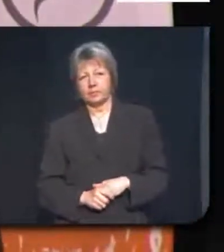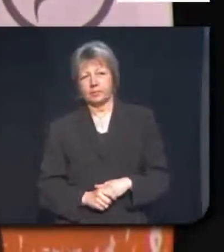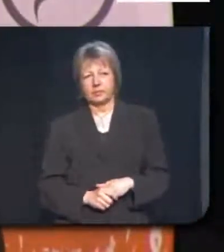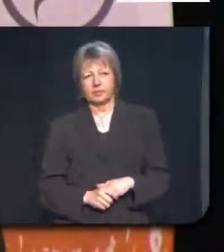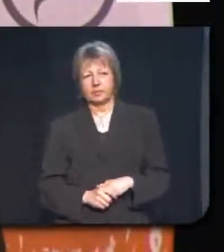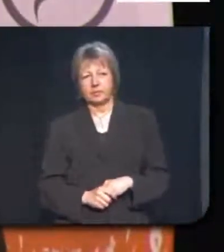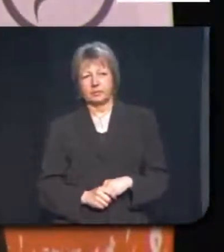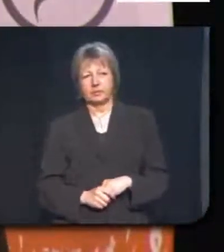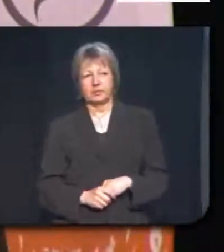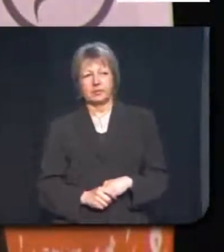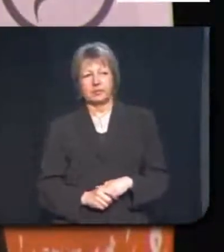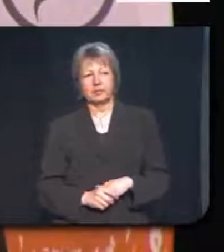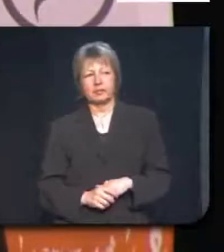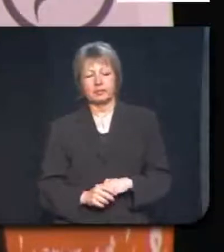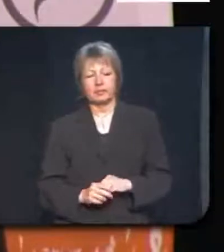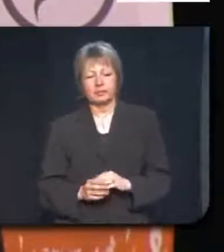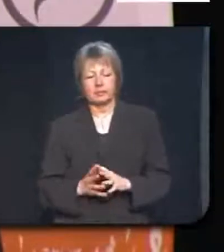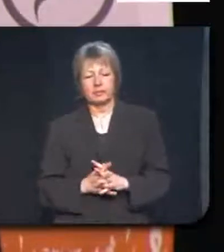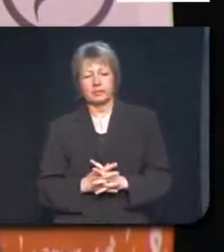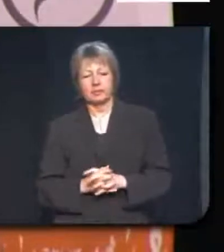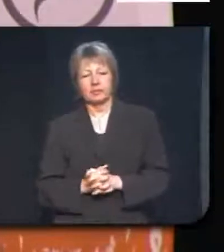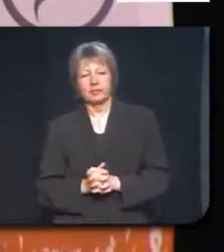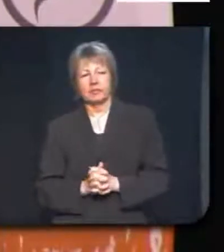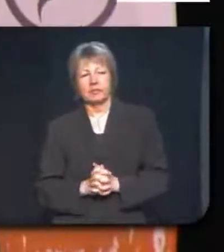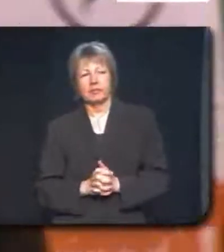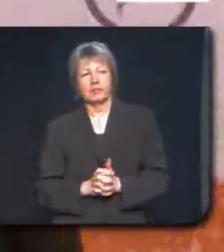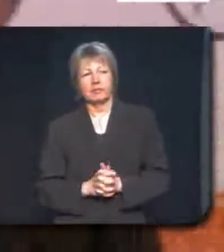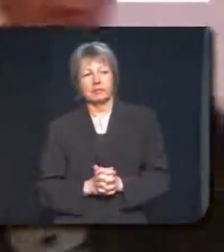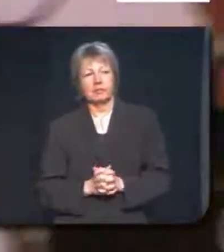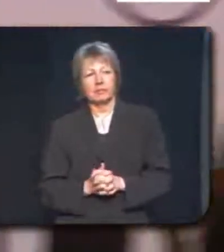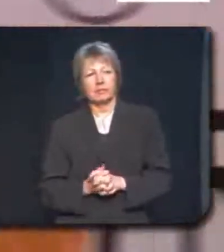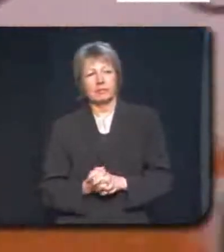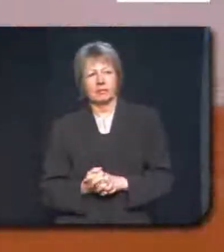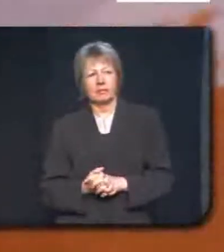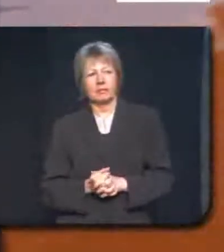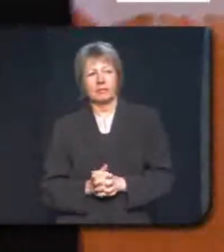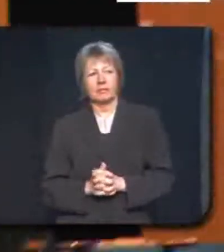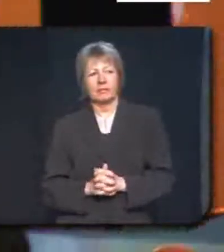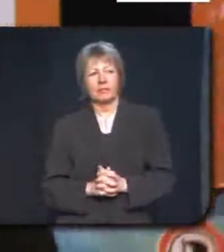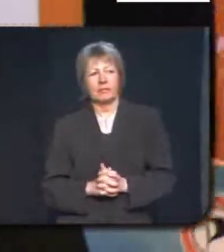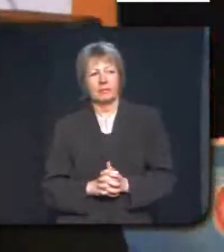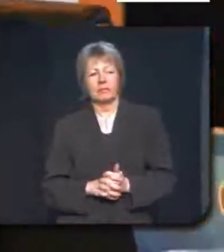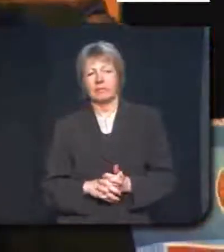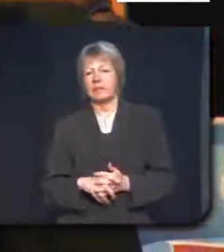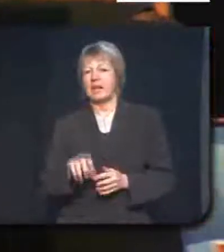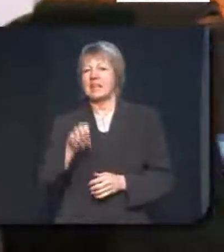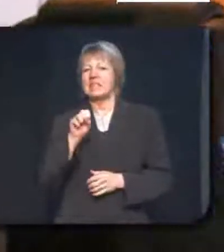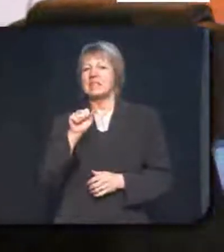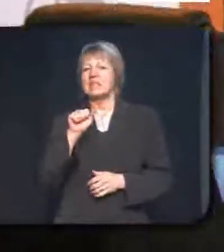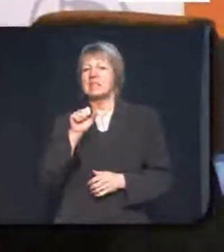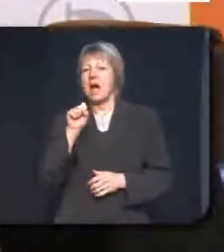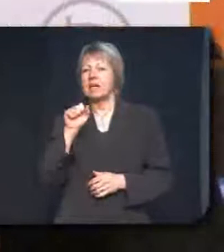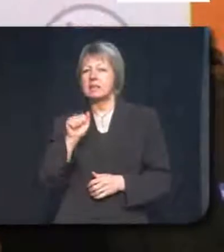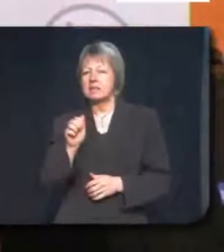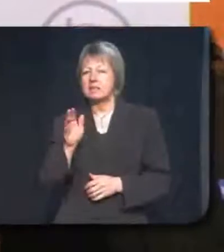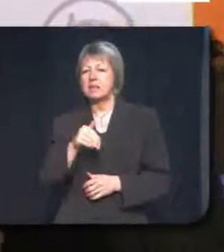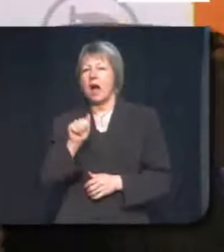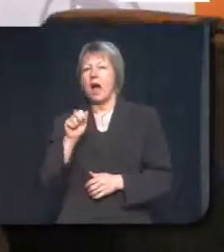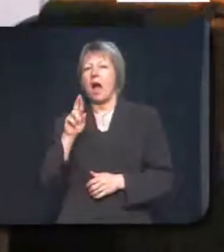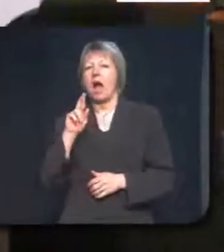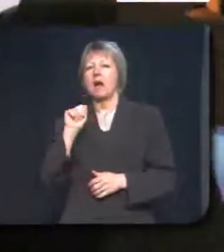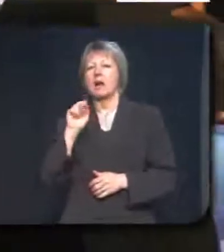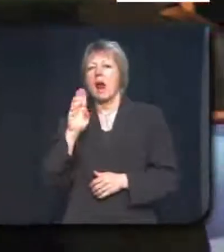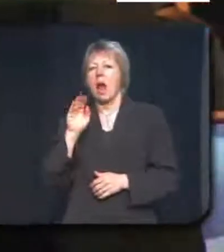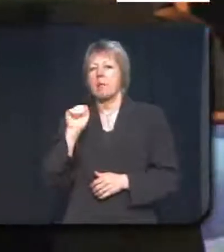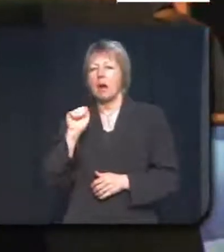hierher Jana bitte zur Versammlungsleitung Zaza Raaber bitte zu Versammlungsleitung es ist